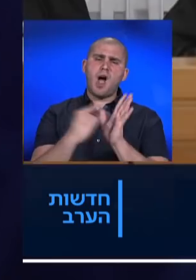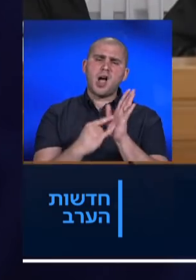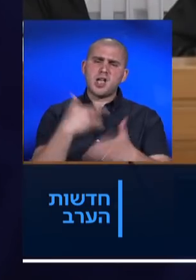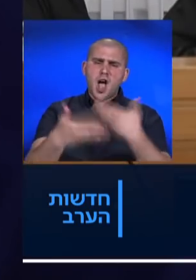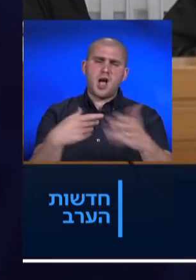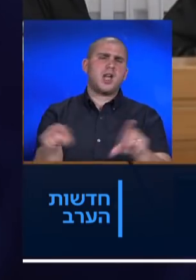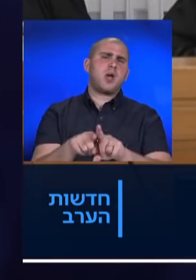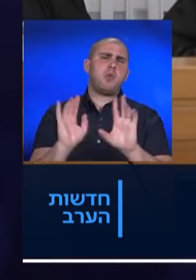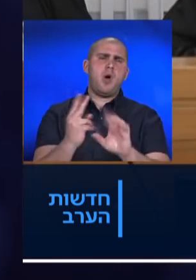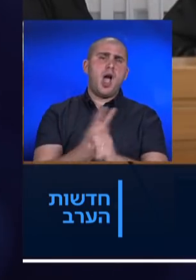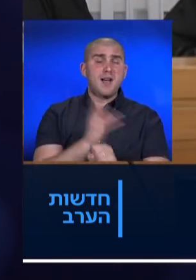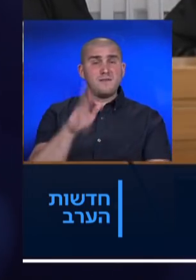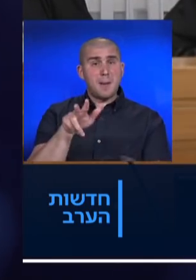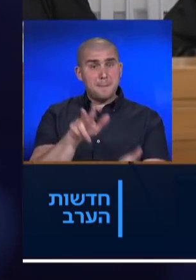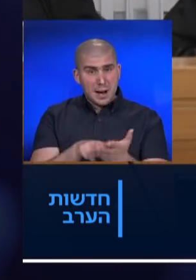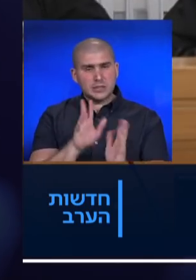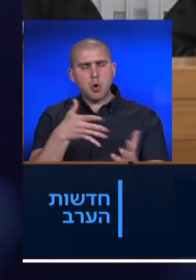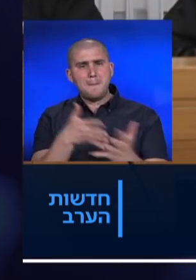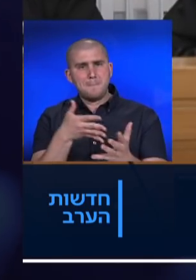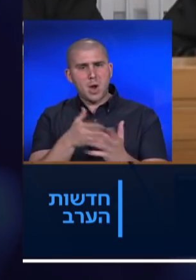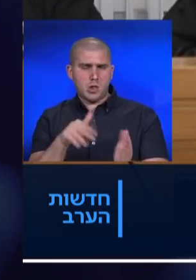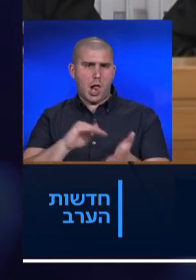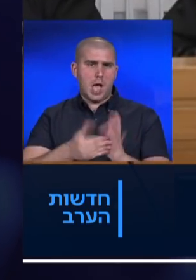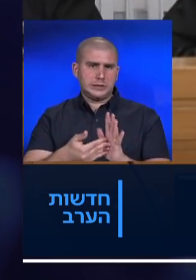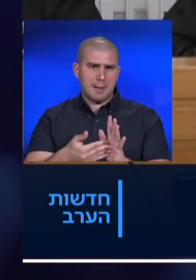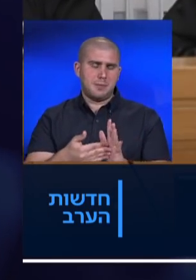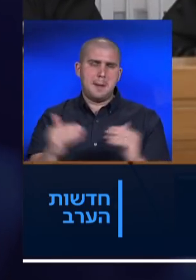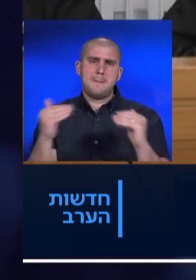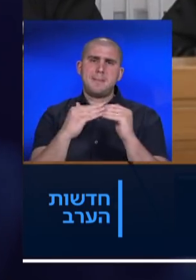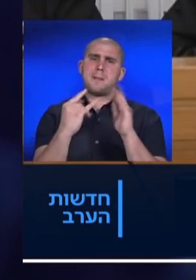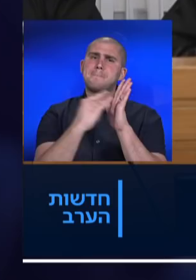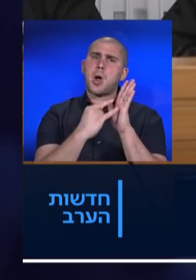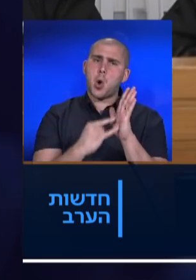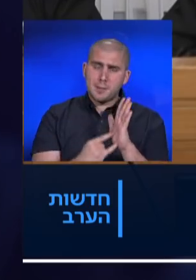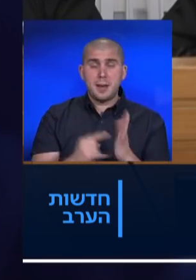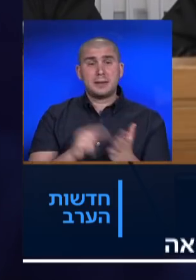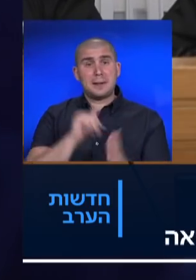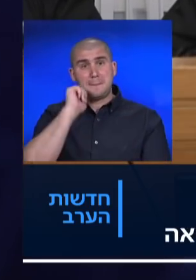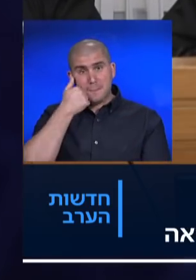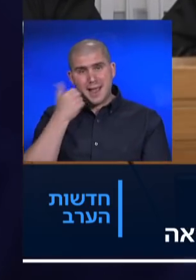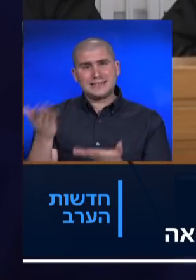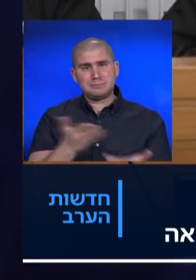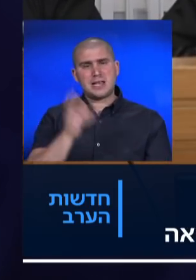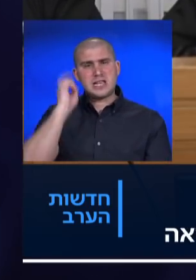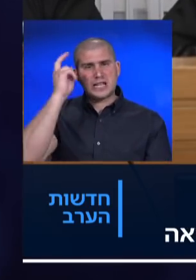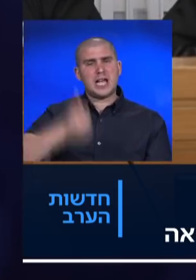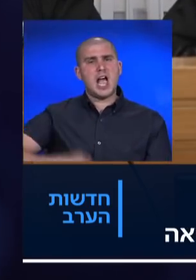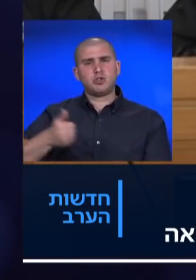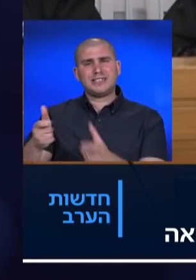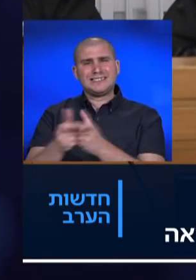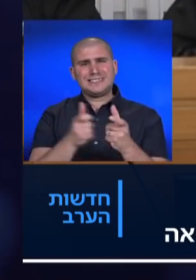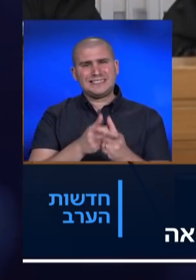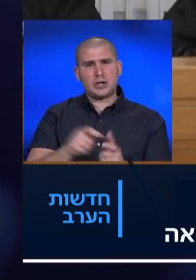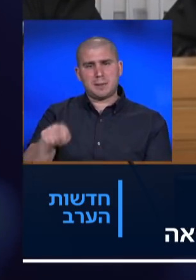אם לבג"ץ תהיה ביקורת על ההסכם שלפיו מחוקקים, לכן מחר הזמין גנץ את ראשי הסיעות בכנסת לפגישה, גנץ